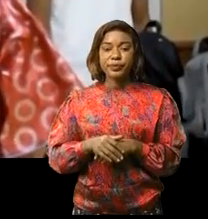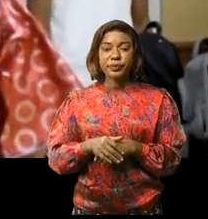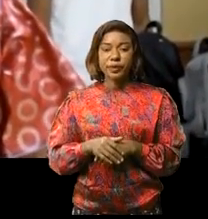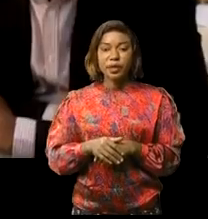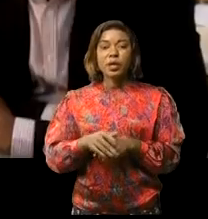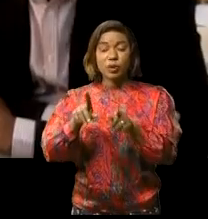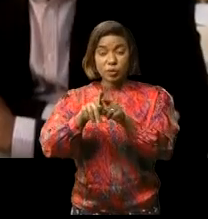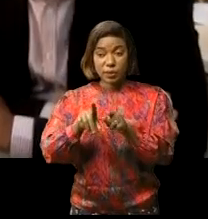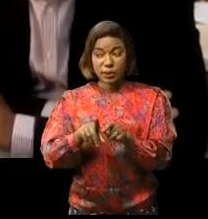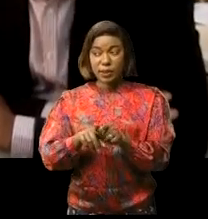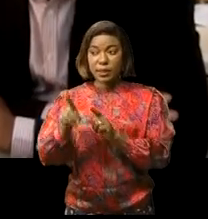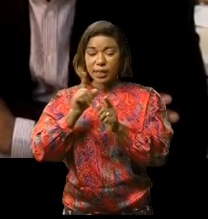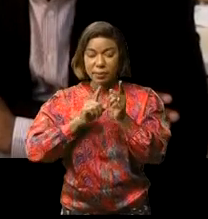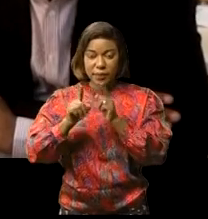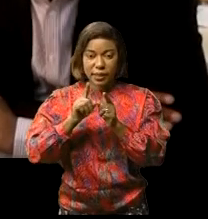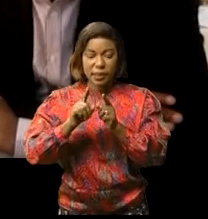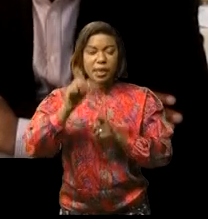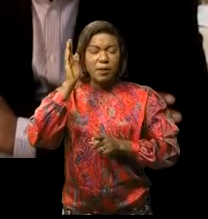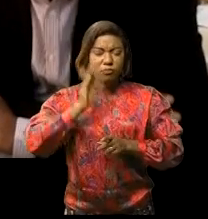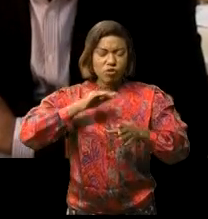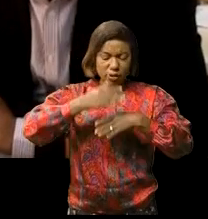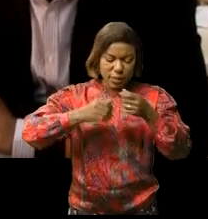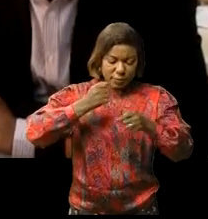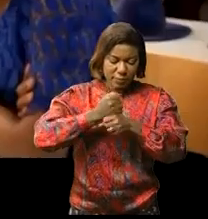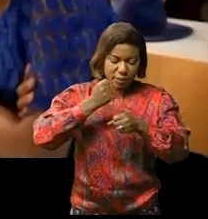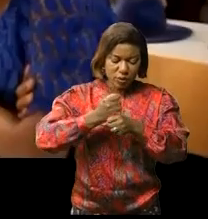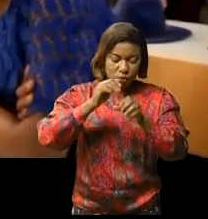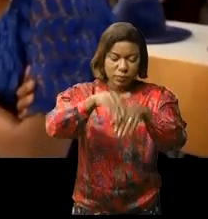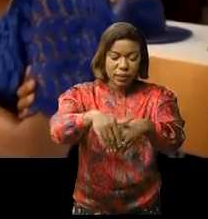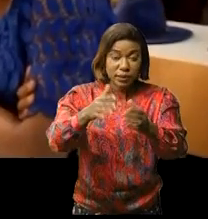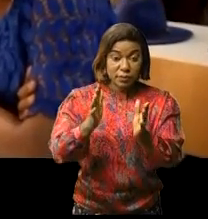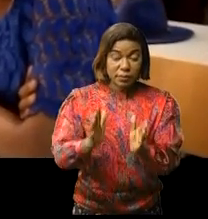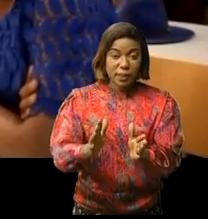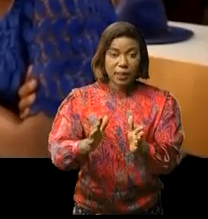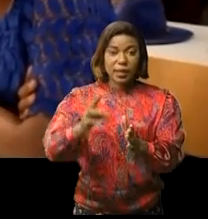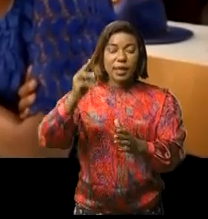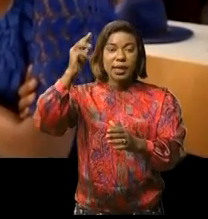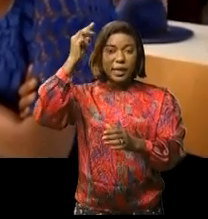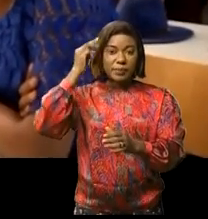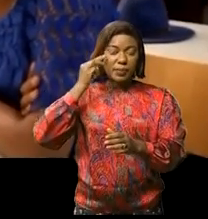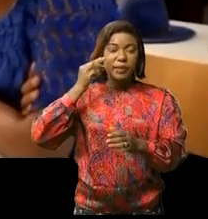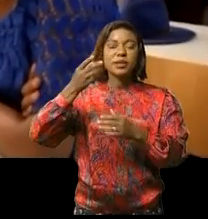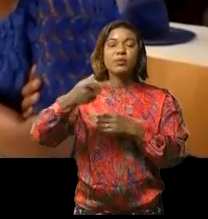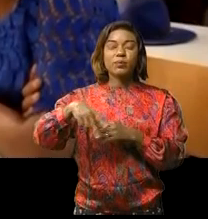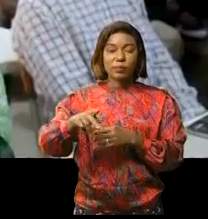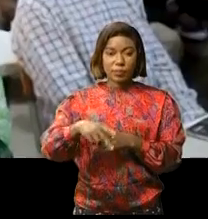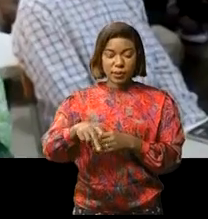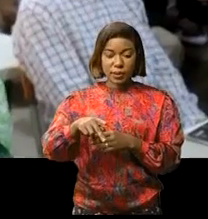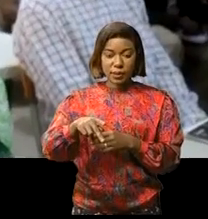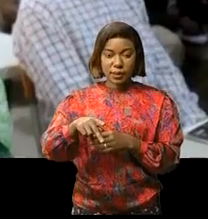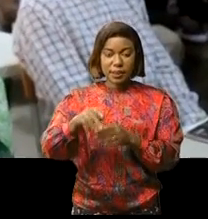Georgette Ndaye, a souhaité une bonne application aux participants. Le ministre provincial de l'Agriculture, Fortuna Tshibangu